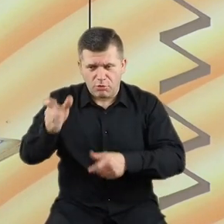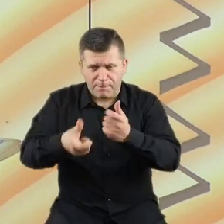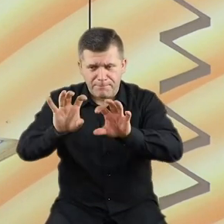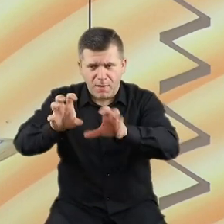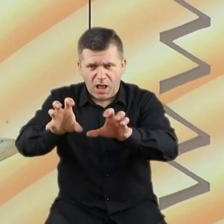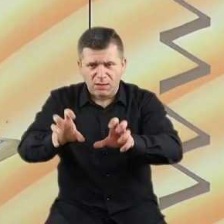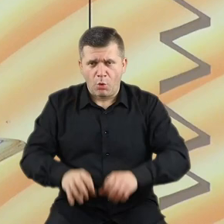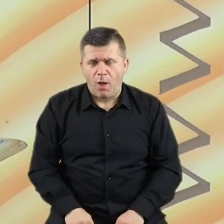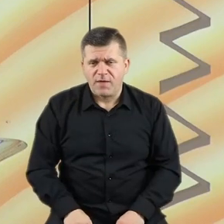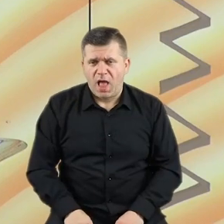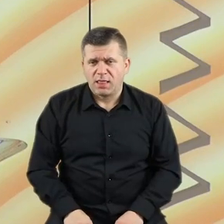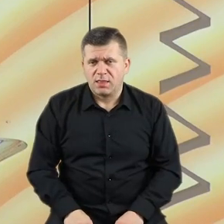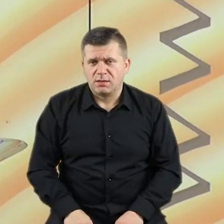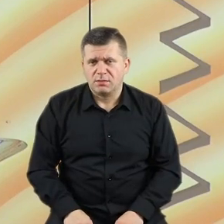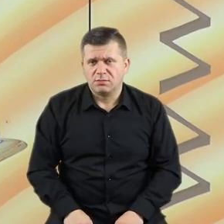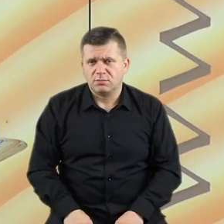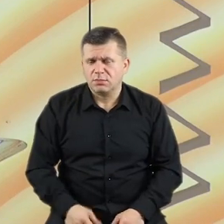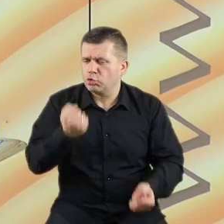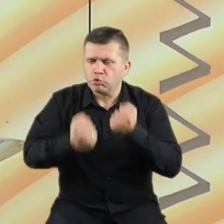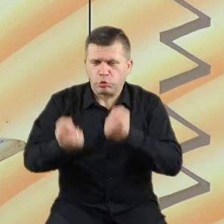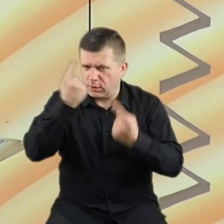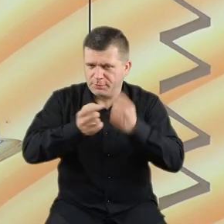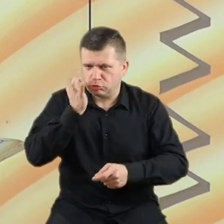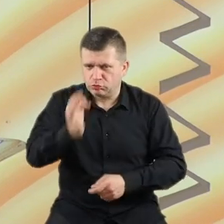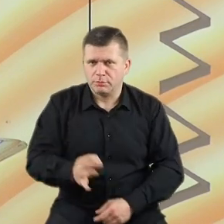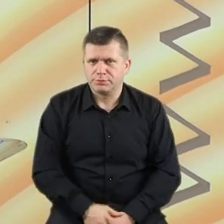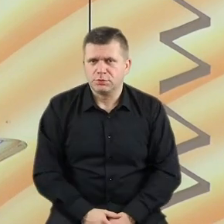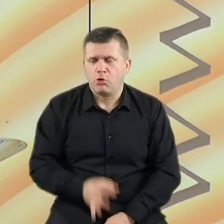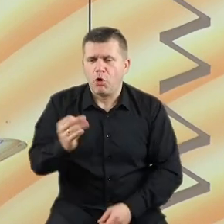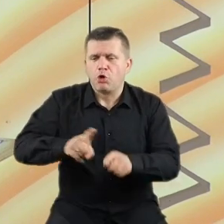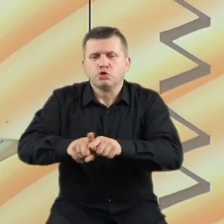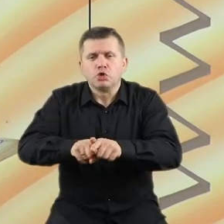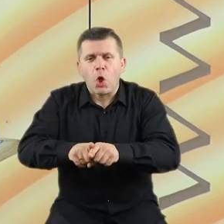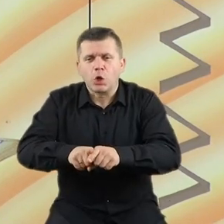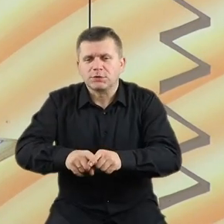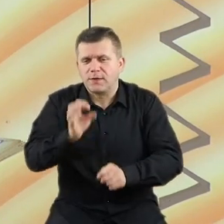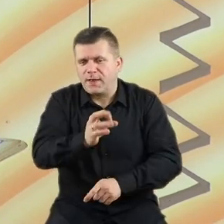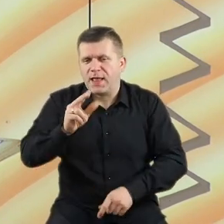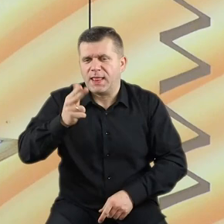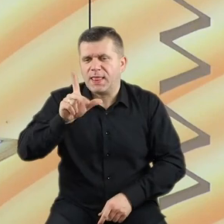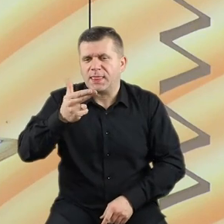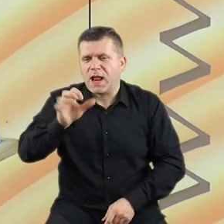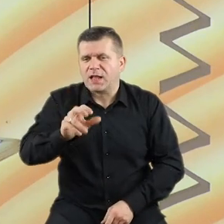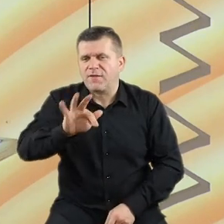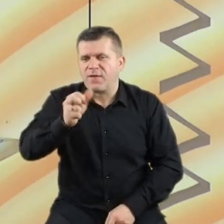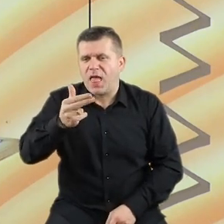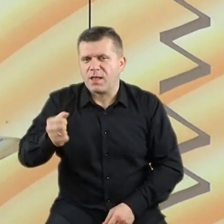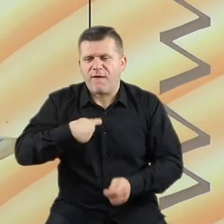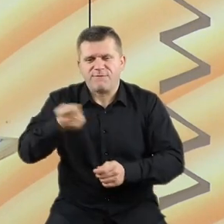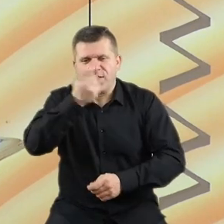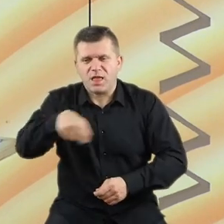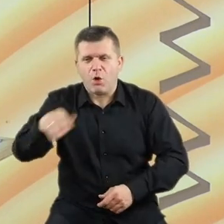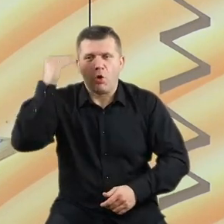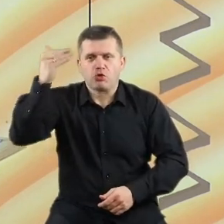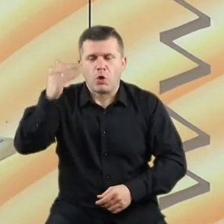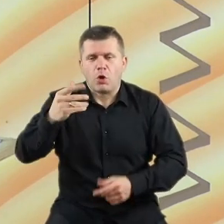zmanipulowane? No, trudno myśleć dobrze o siostrze Niklasa Franka, która wyjechała już jako dorosła